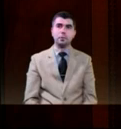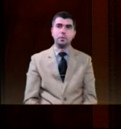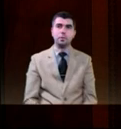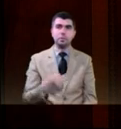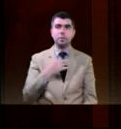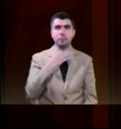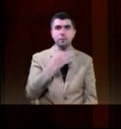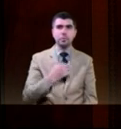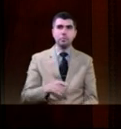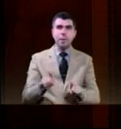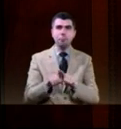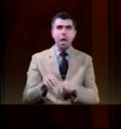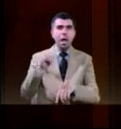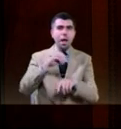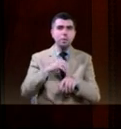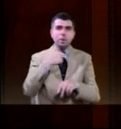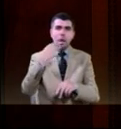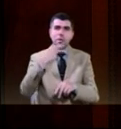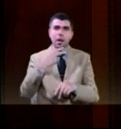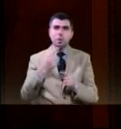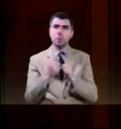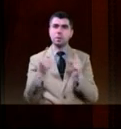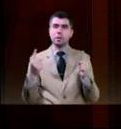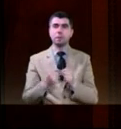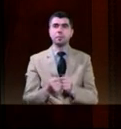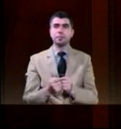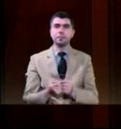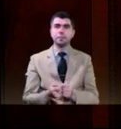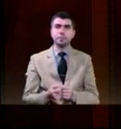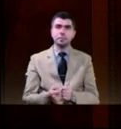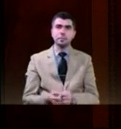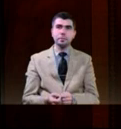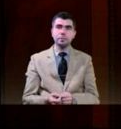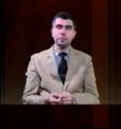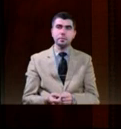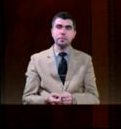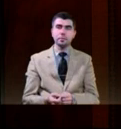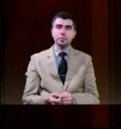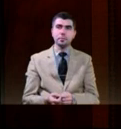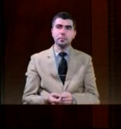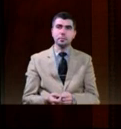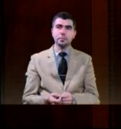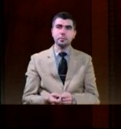واحد القضيه كتقال وكتكرر بزاف. كتقولوا لي الاخوان